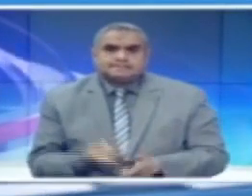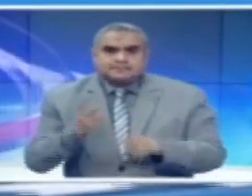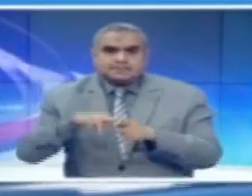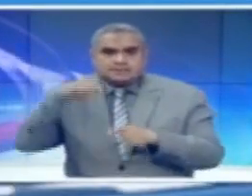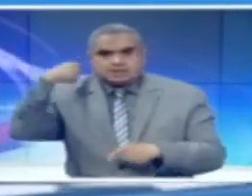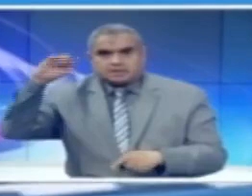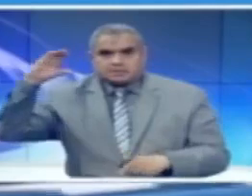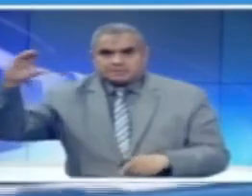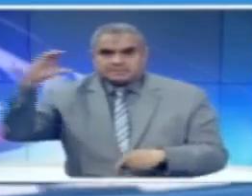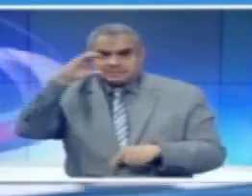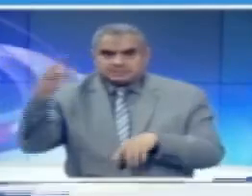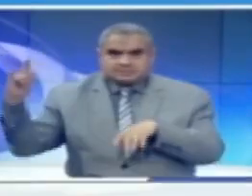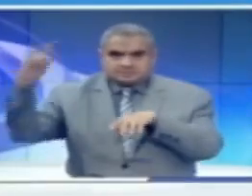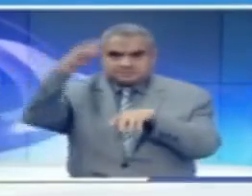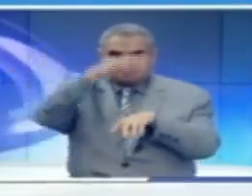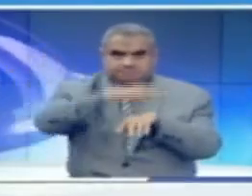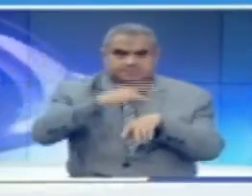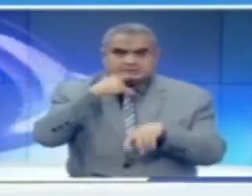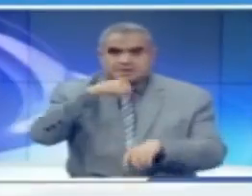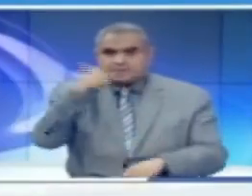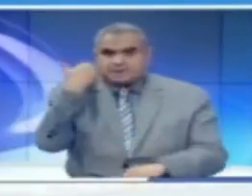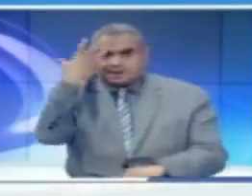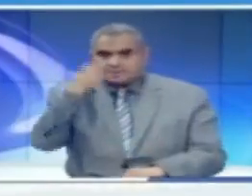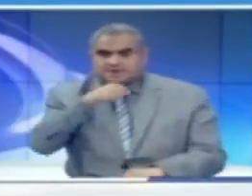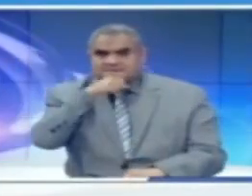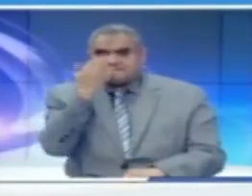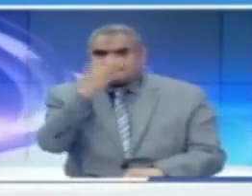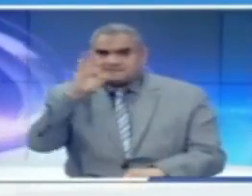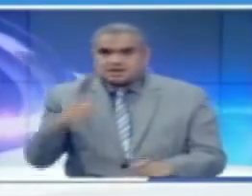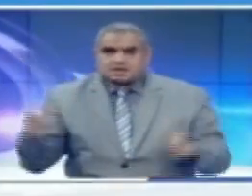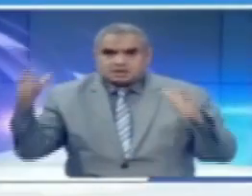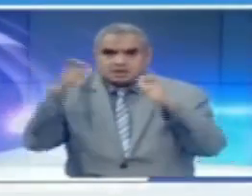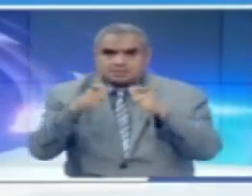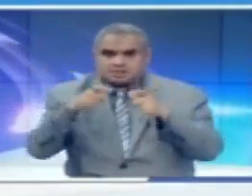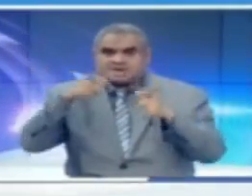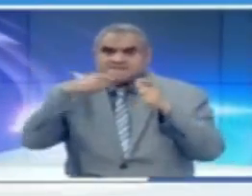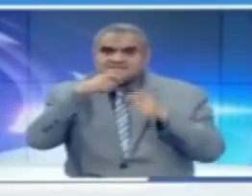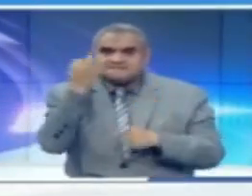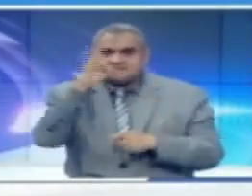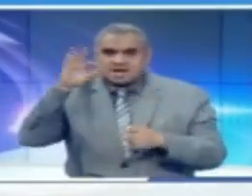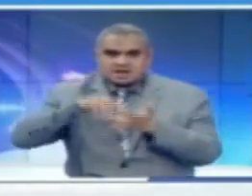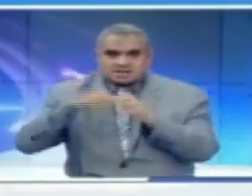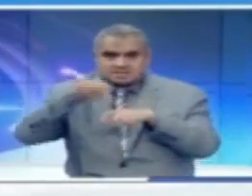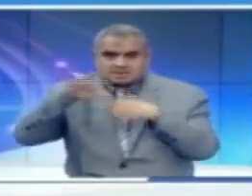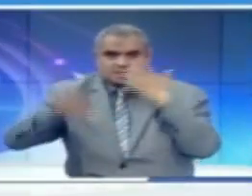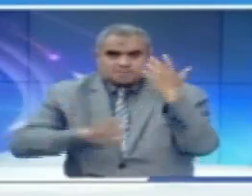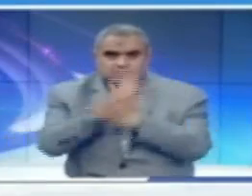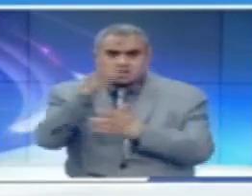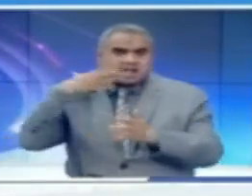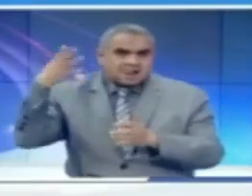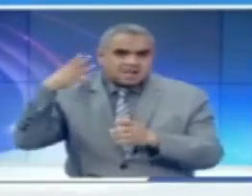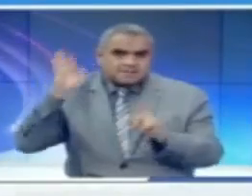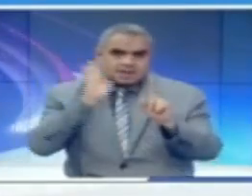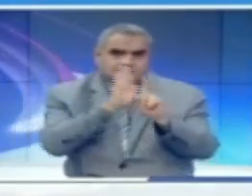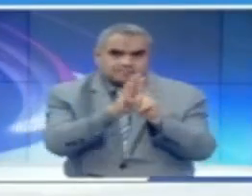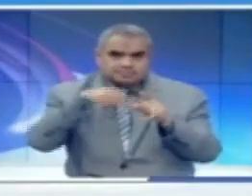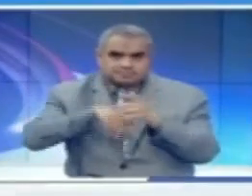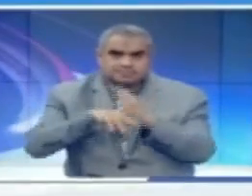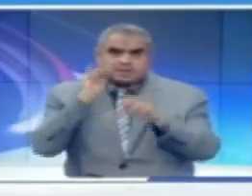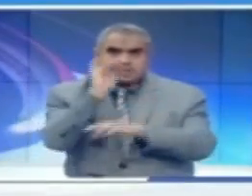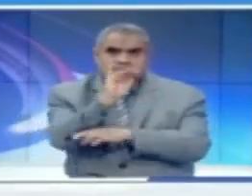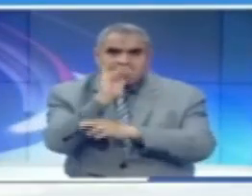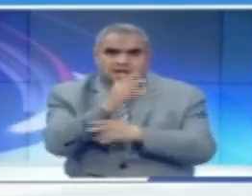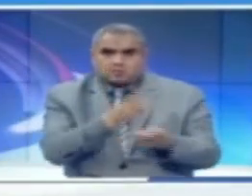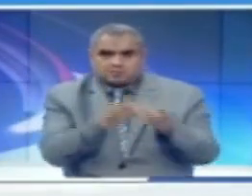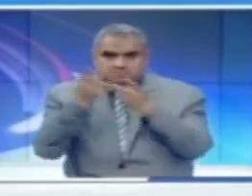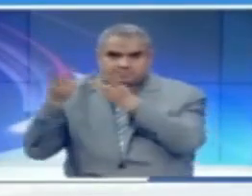وقد كان الرئيس السيسي قد وصل أمس إلى باريس للمشاركة في مؤتمر باريس الدولي حول الأزمة الليبية الذي يعقد اليوم تلبية لدعوة من